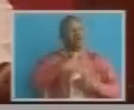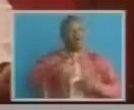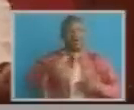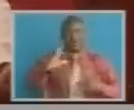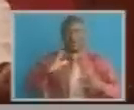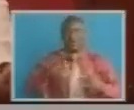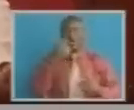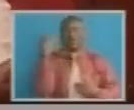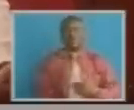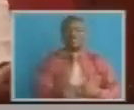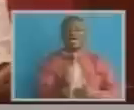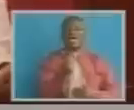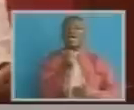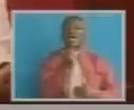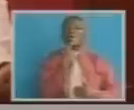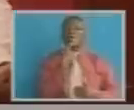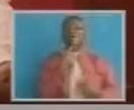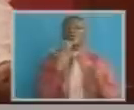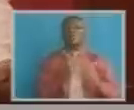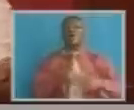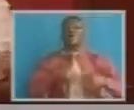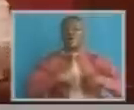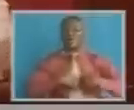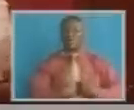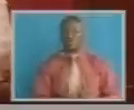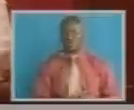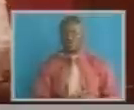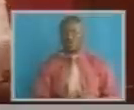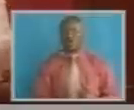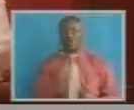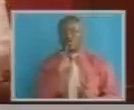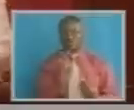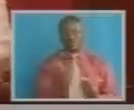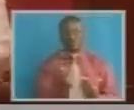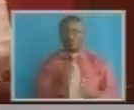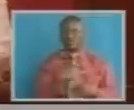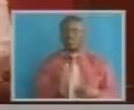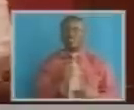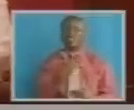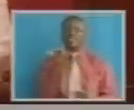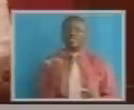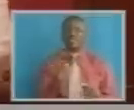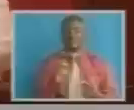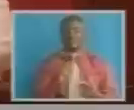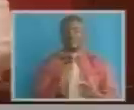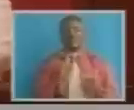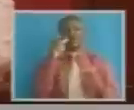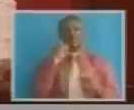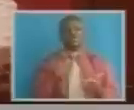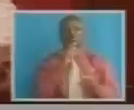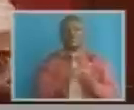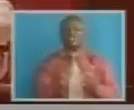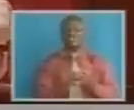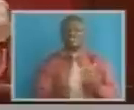kwenda kupiga Kura hawaendi wanakuwa wameshachoka kwa hiyo ananasema labda Watu wengine wataweza kupiga na lingine je Watu wanajiandikisha